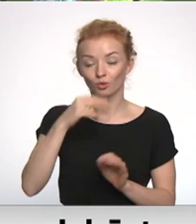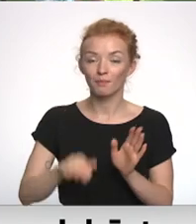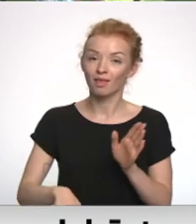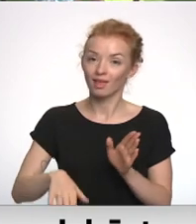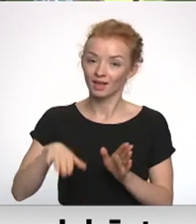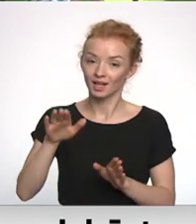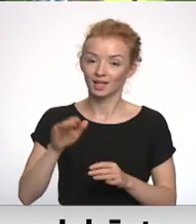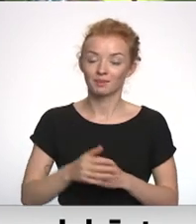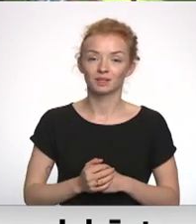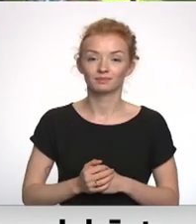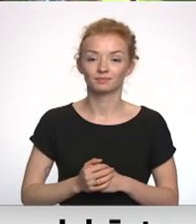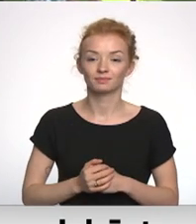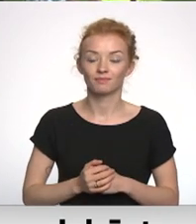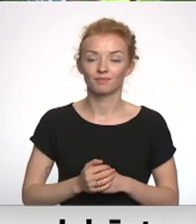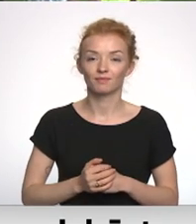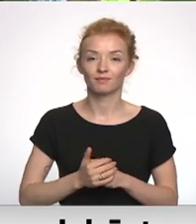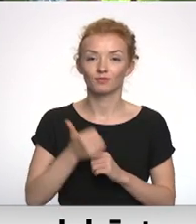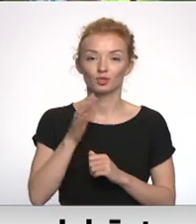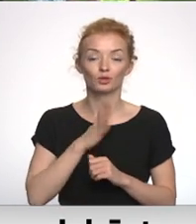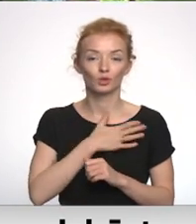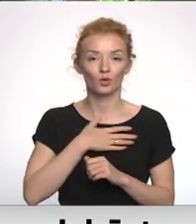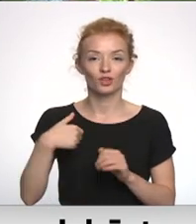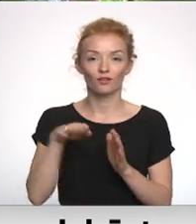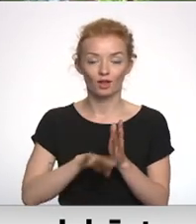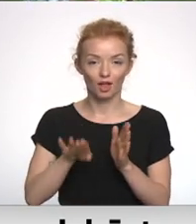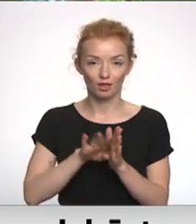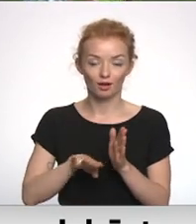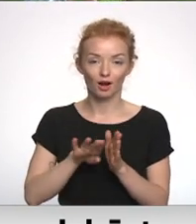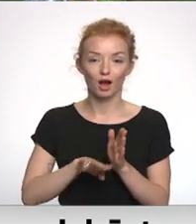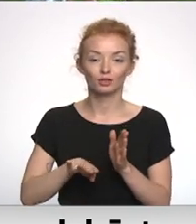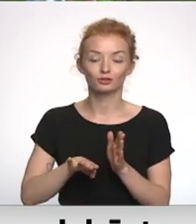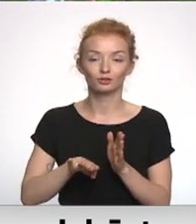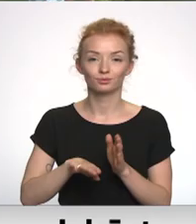bērnības, kā ļoti vienkārši